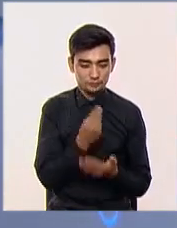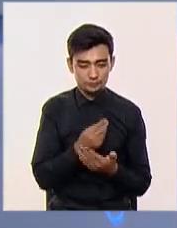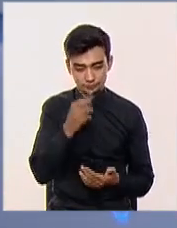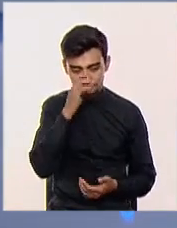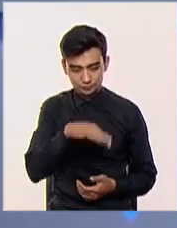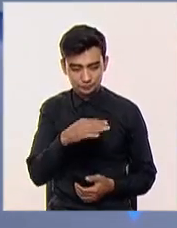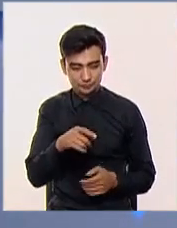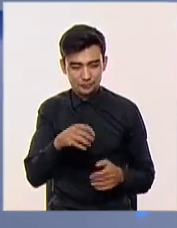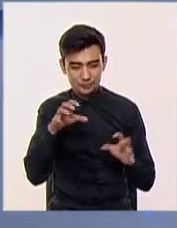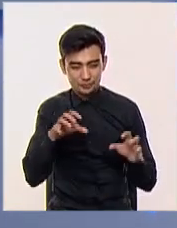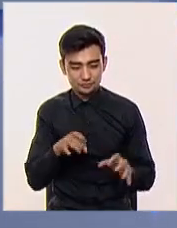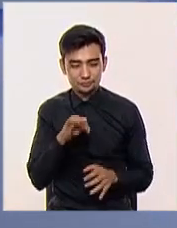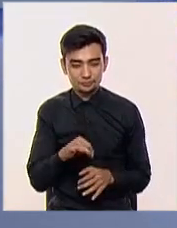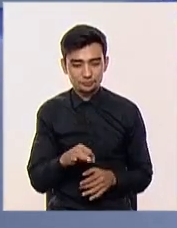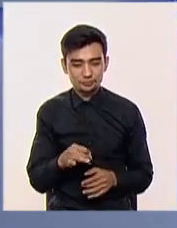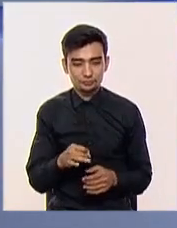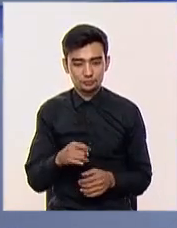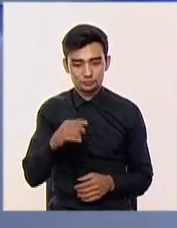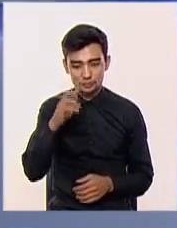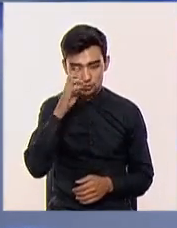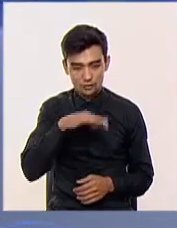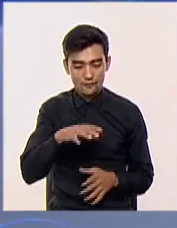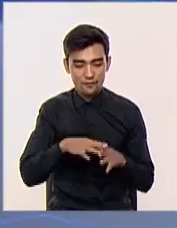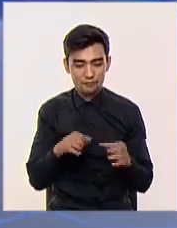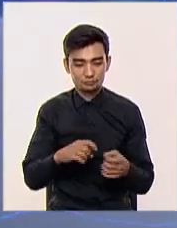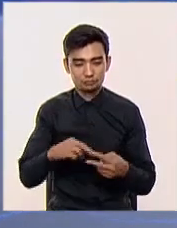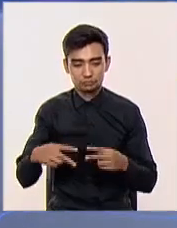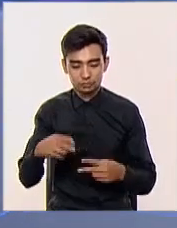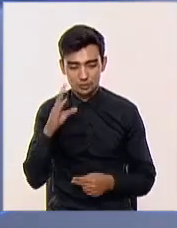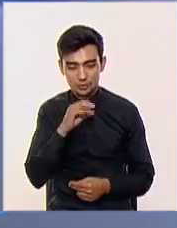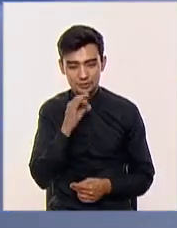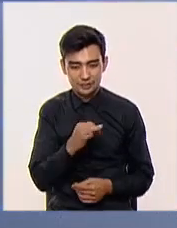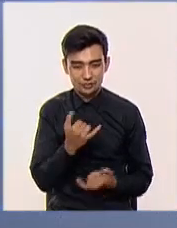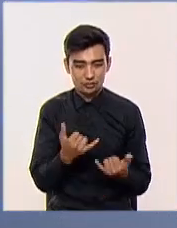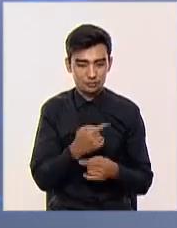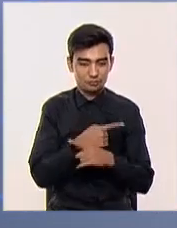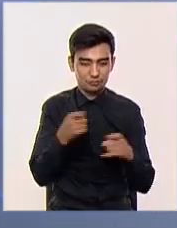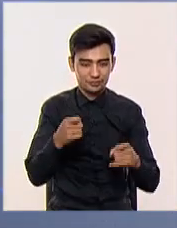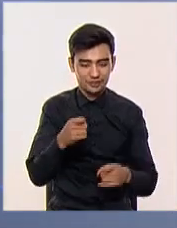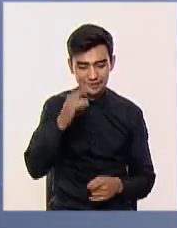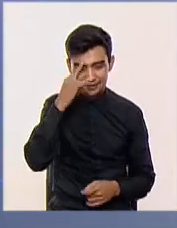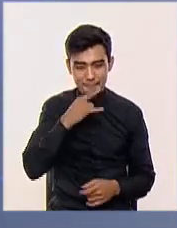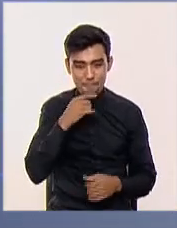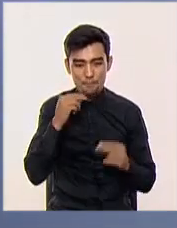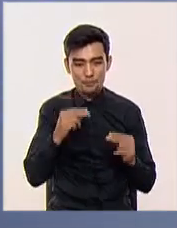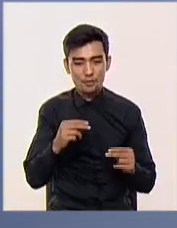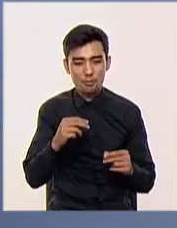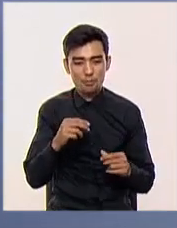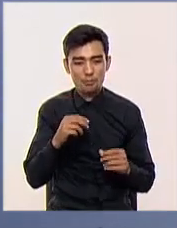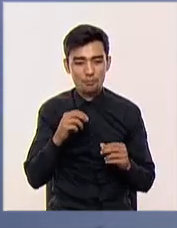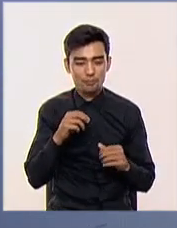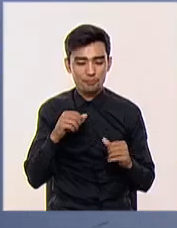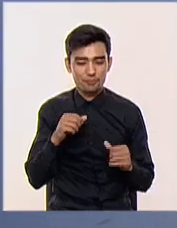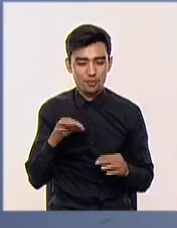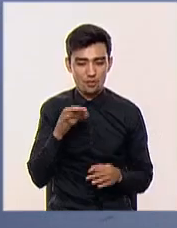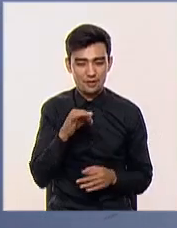страны и не ведет к монополизации государственной власти. Вердикт совета опубликовало сегодня издание «Казахстанская правда». Предложение